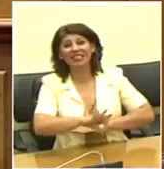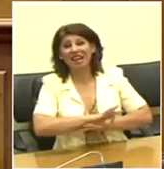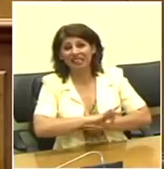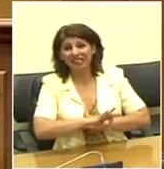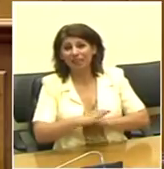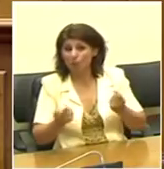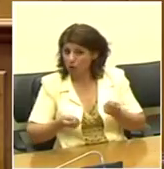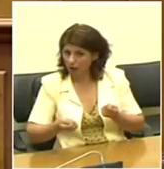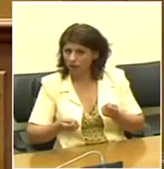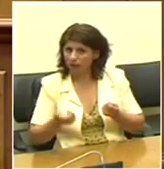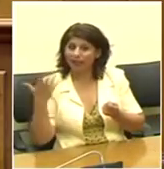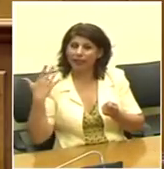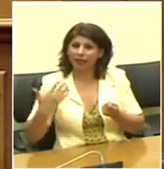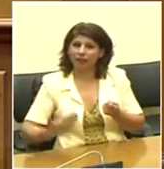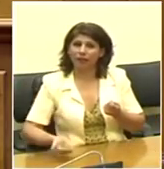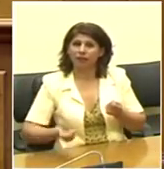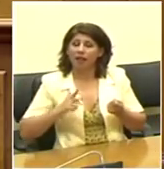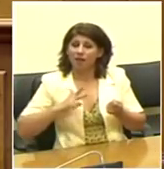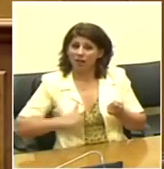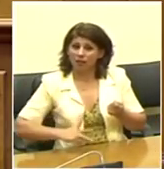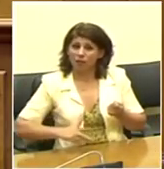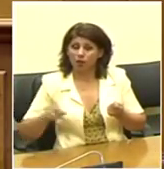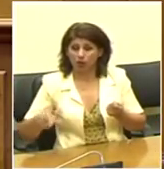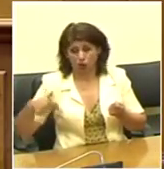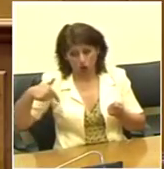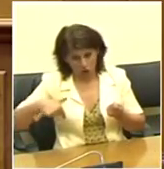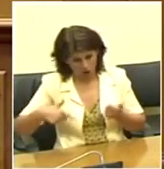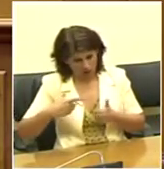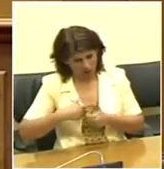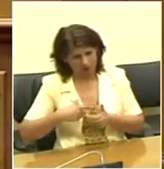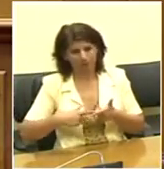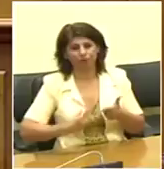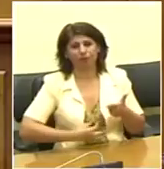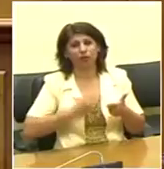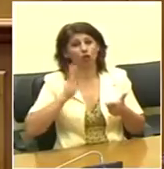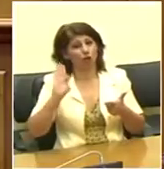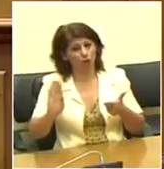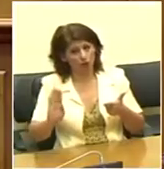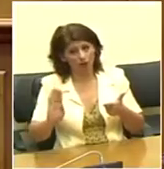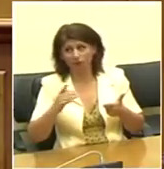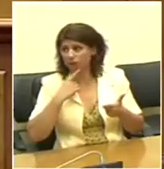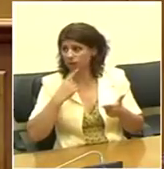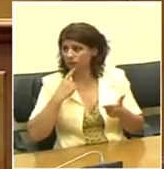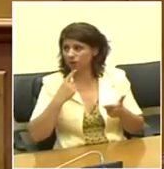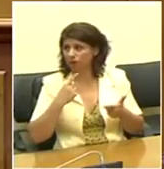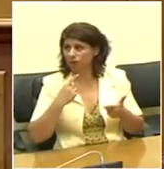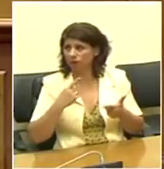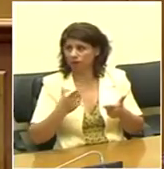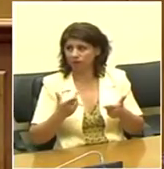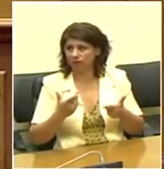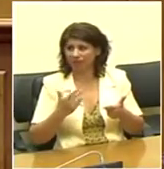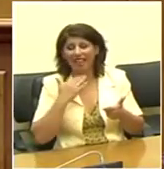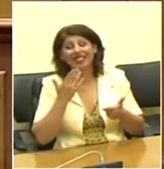κάνατε, για να έχετε ευχαριστημένο και τον κύριο Γεωργιάδη και τον κύριο Βορύδη που μου λέτε εμένα για απ' όλα, δεν